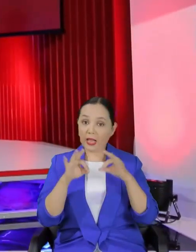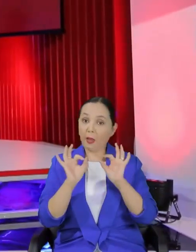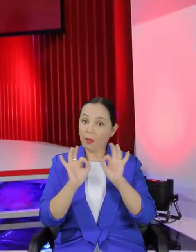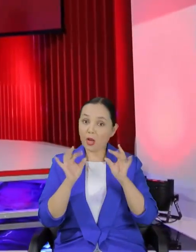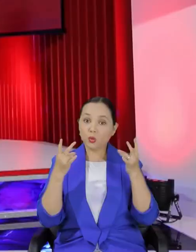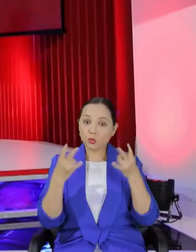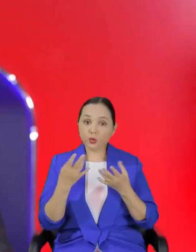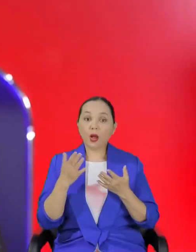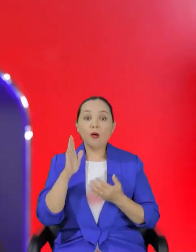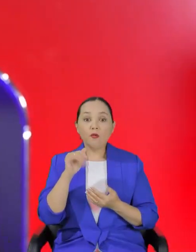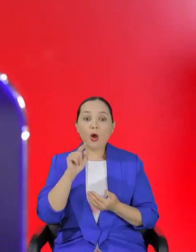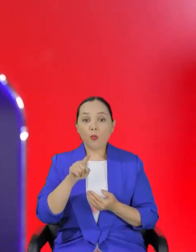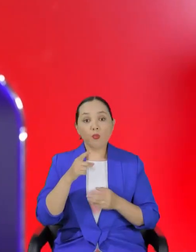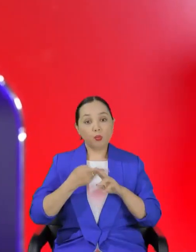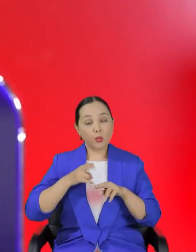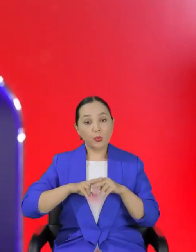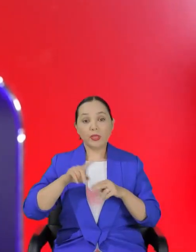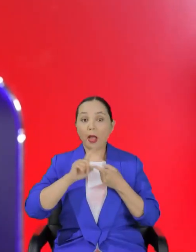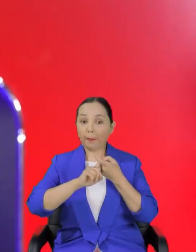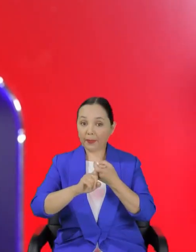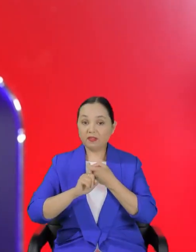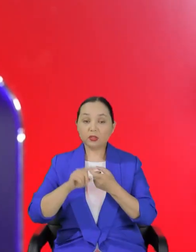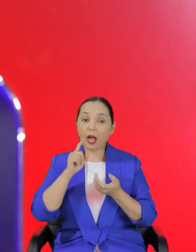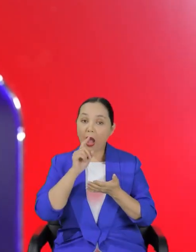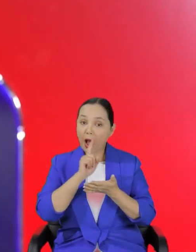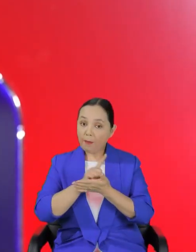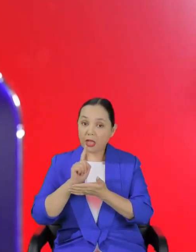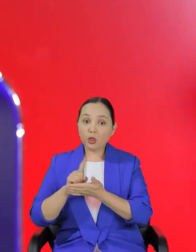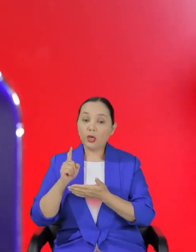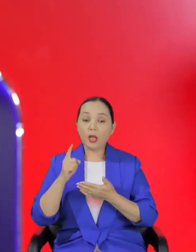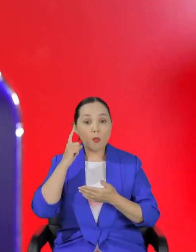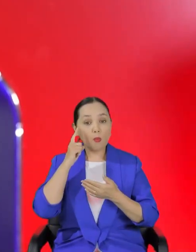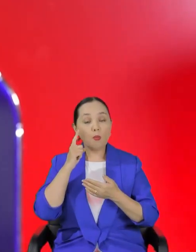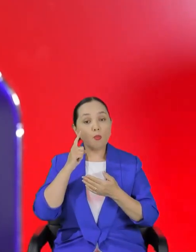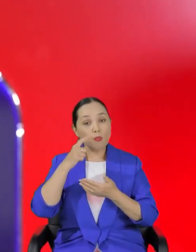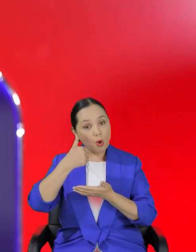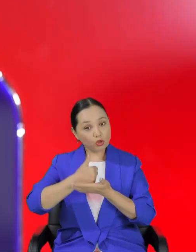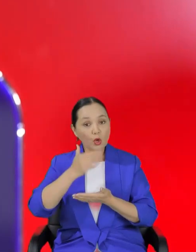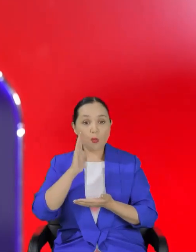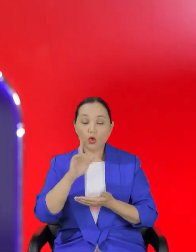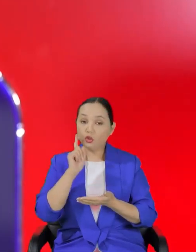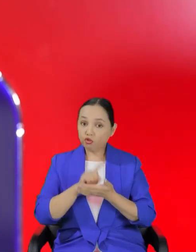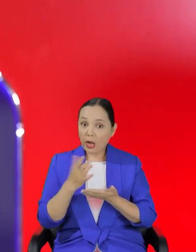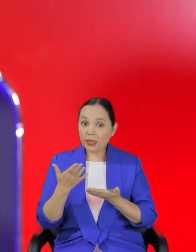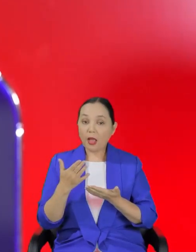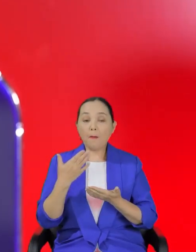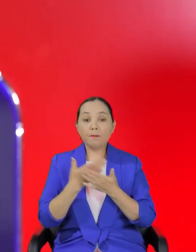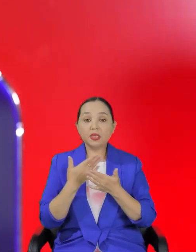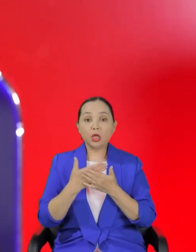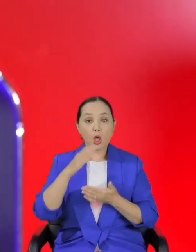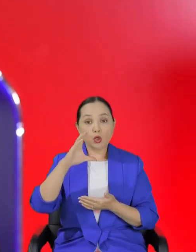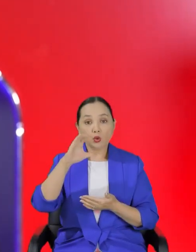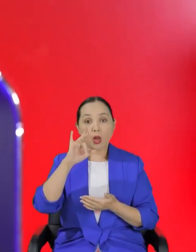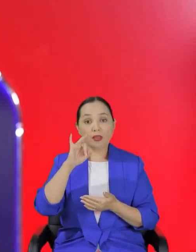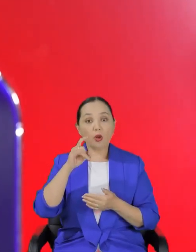olishi lozim. Va bunga bevosita amaldorlar ham qaysidir ma'noda bosh-qosh bo'lishi shart. Albatta. Va misol uchun